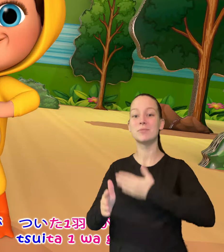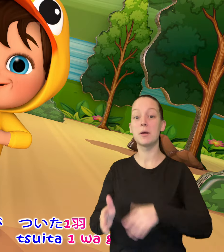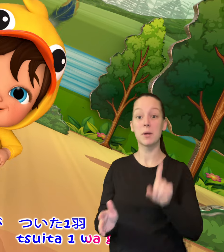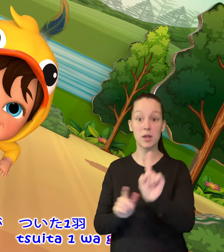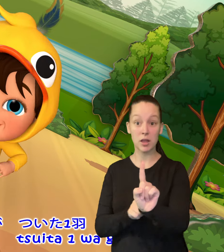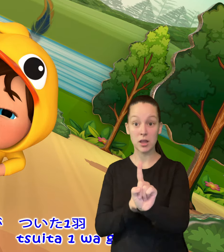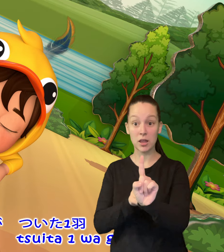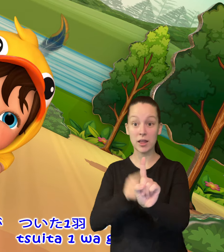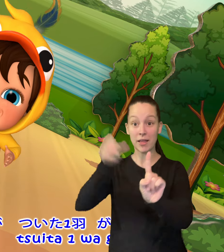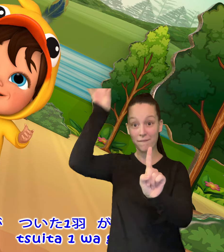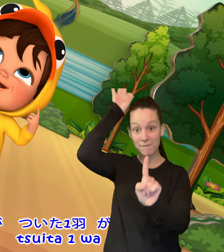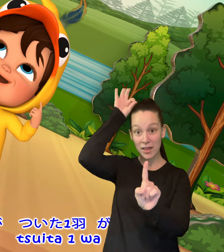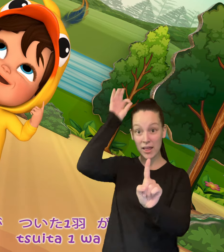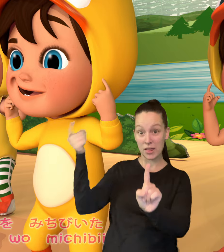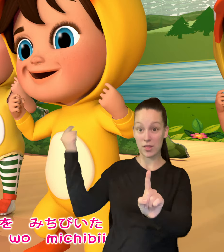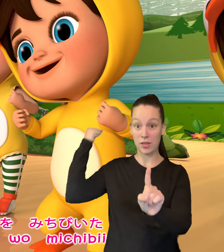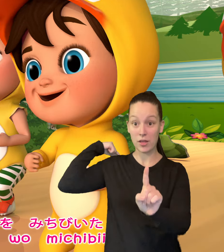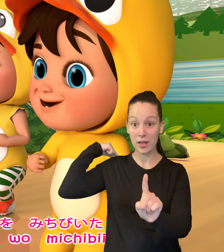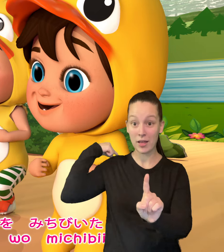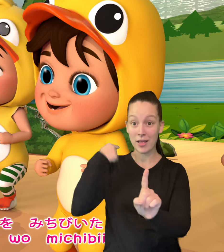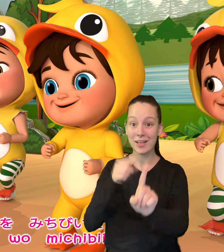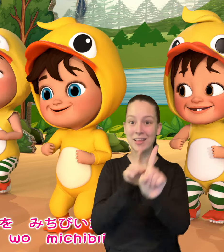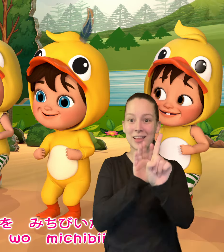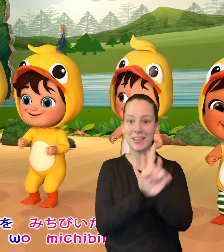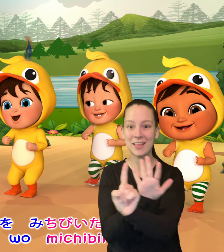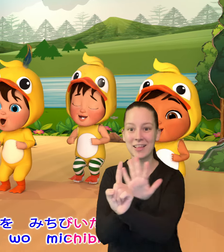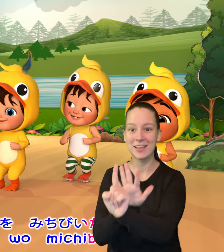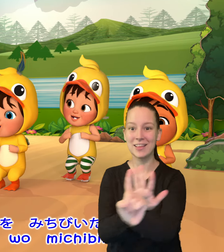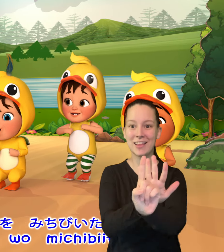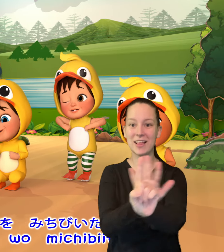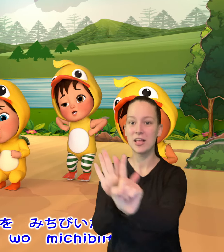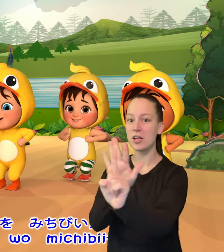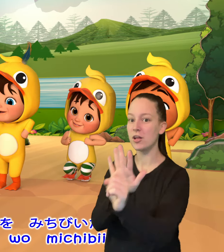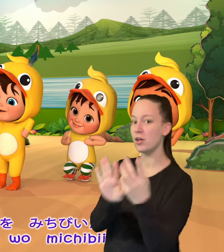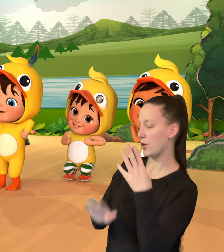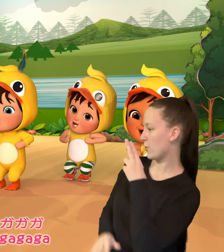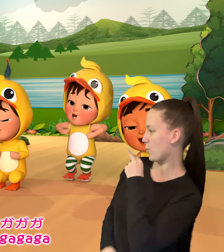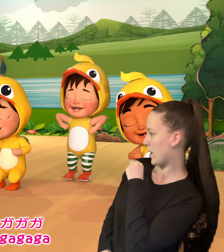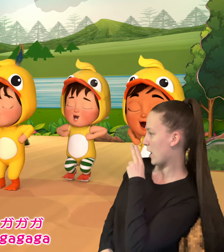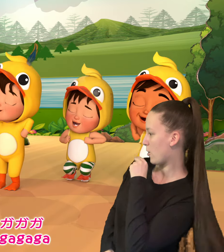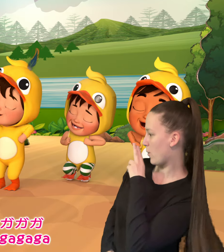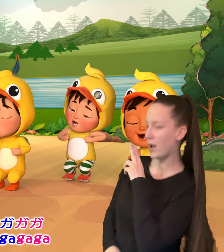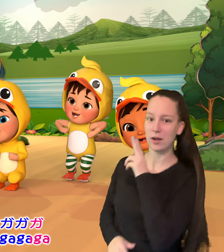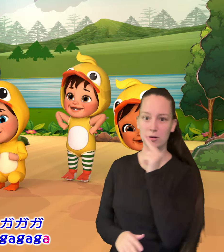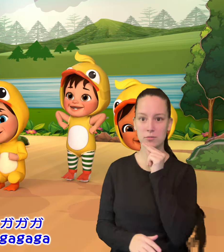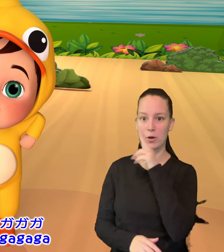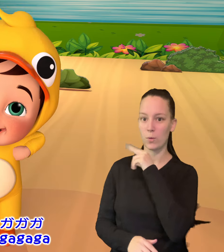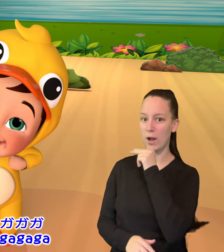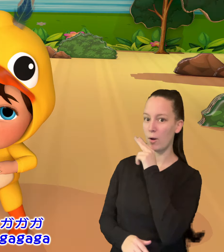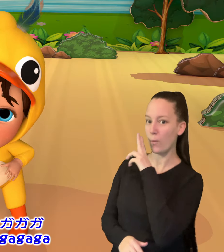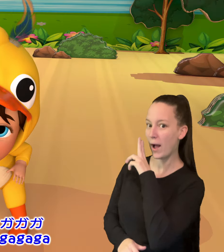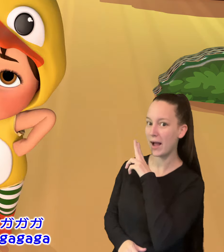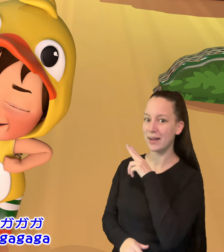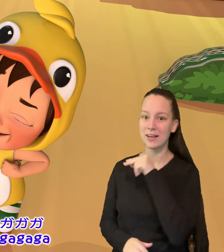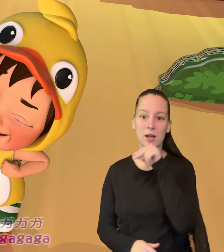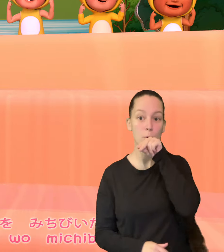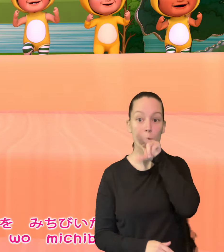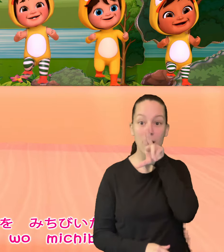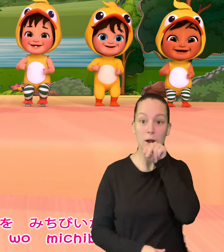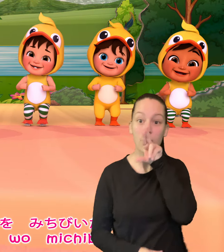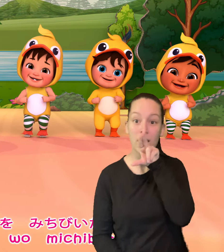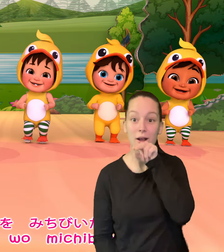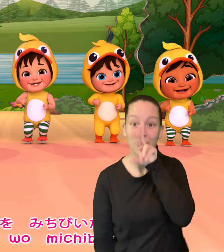たわか他のアヒルを導いたギギギギギギ